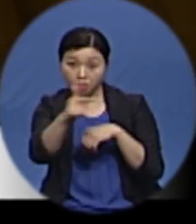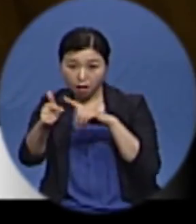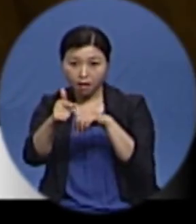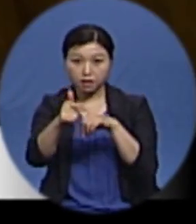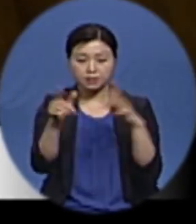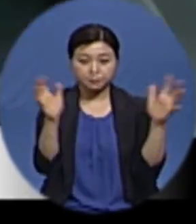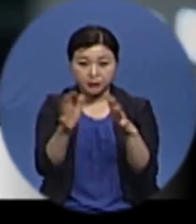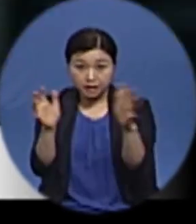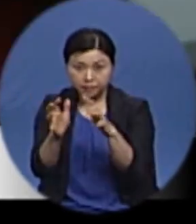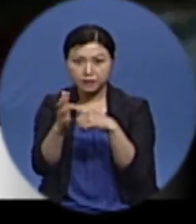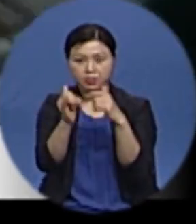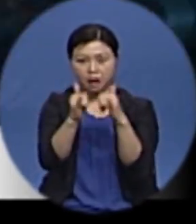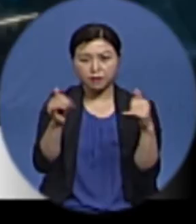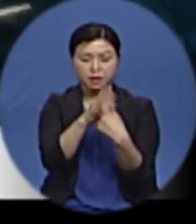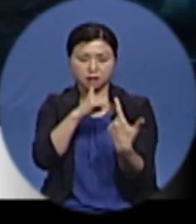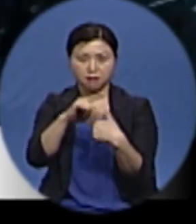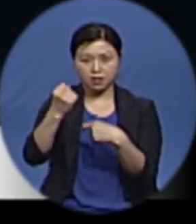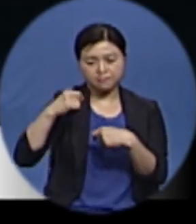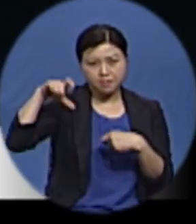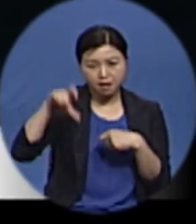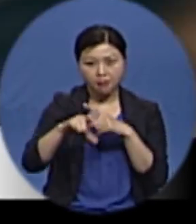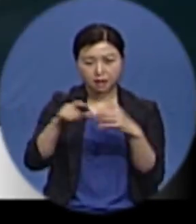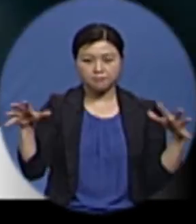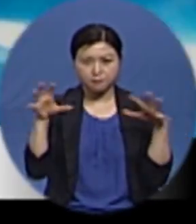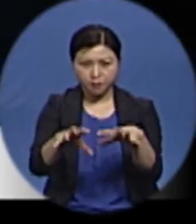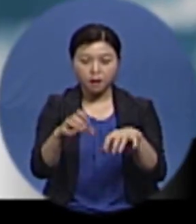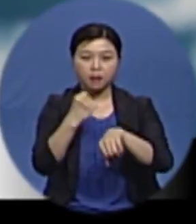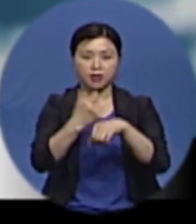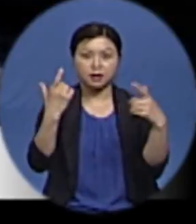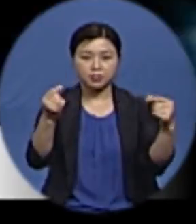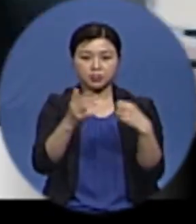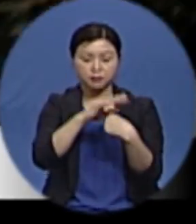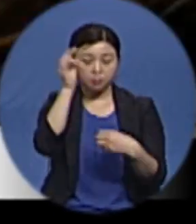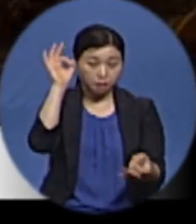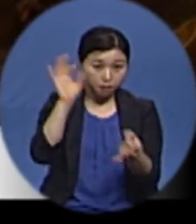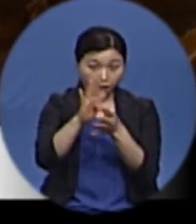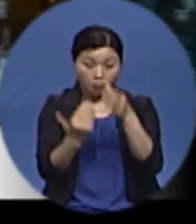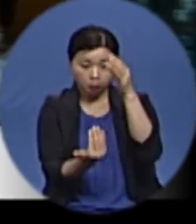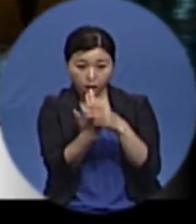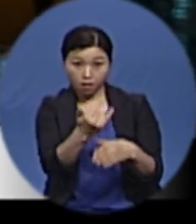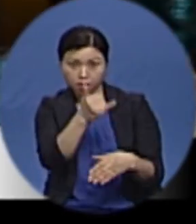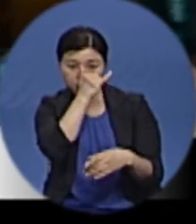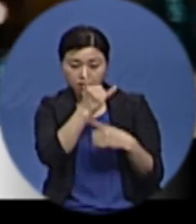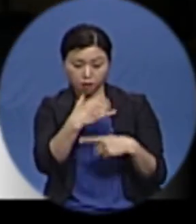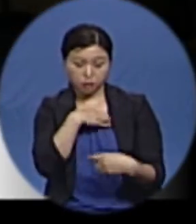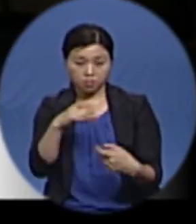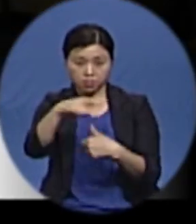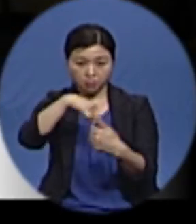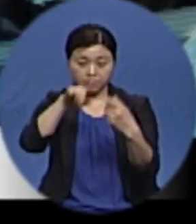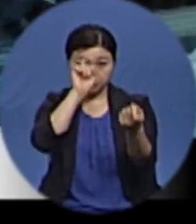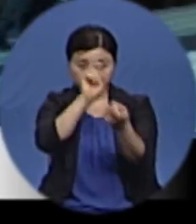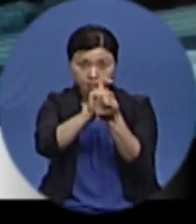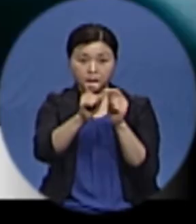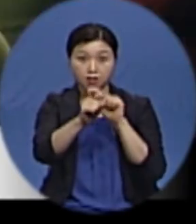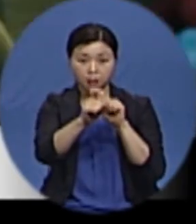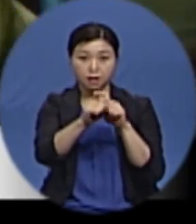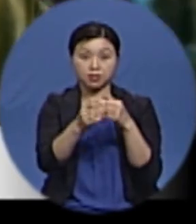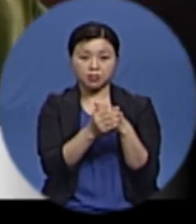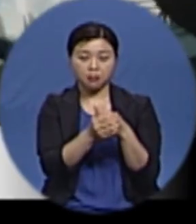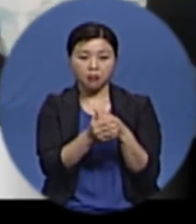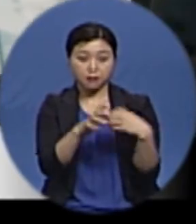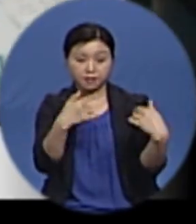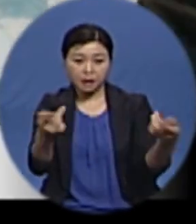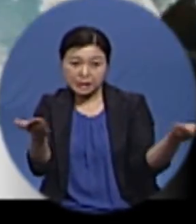팀워크로 무장해 돌아왔는데요. 예상치 못한 공격으로 사상 최악의 위기에 놓인 엔터프라이즈 호 대원들의